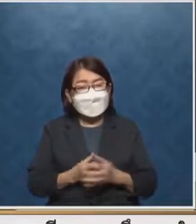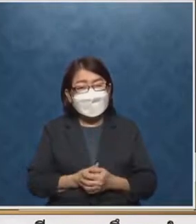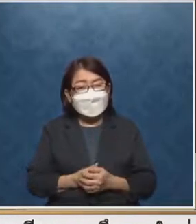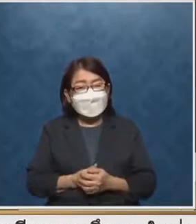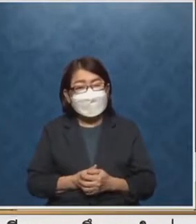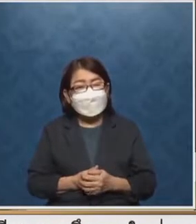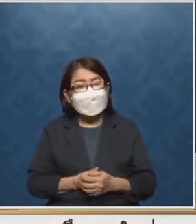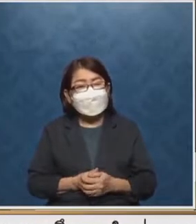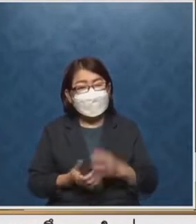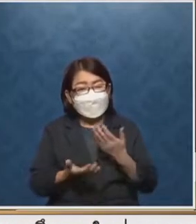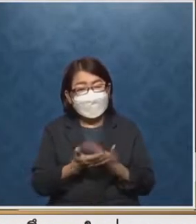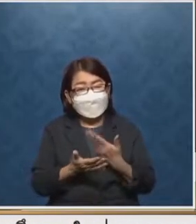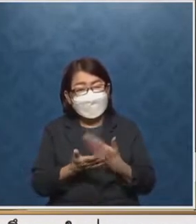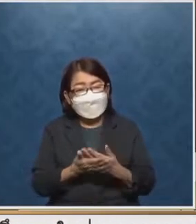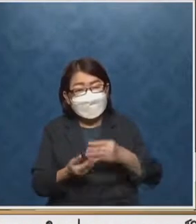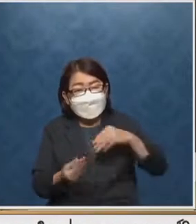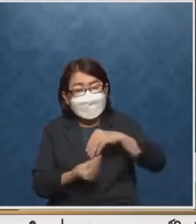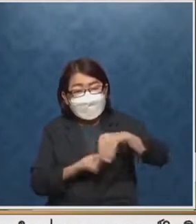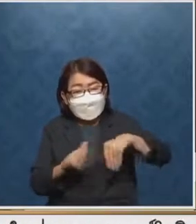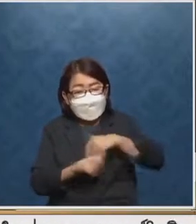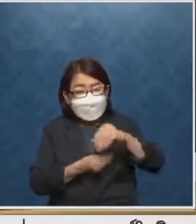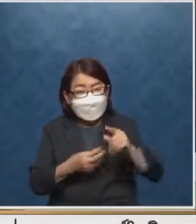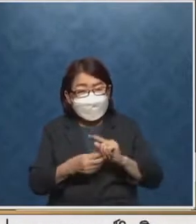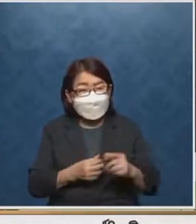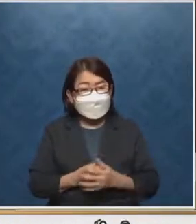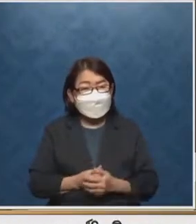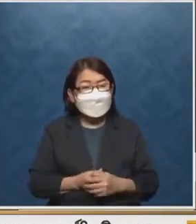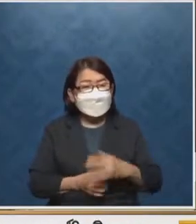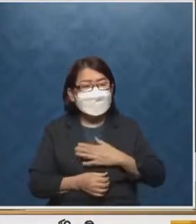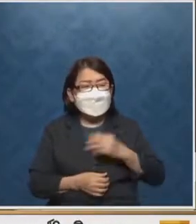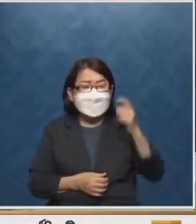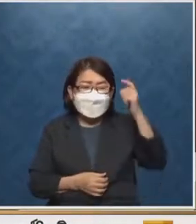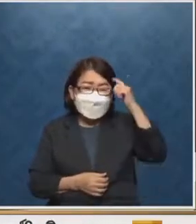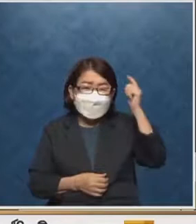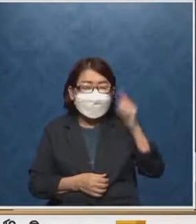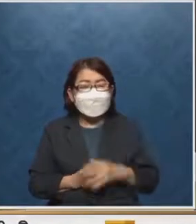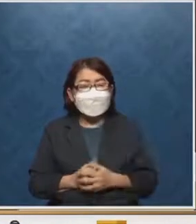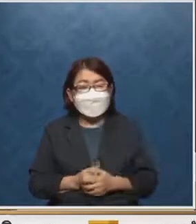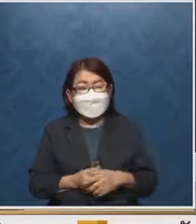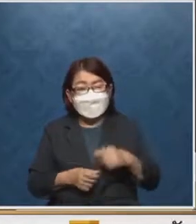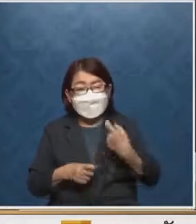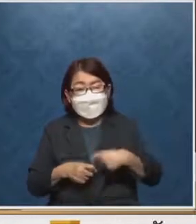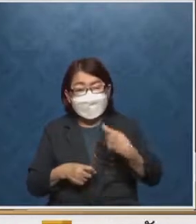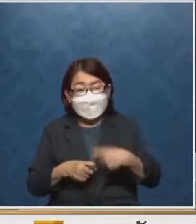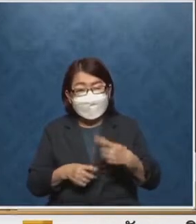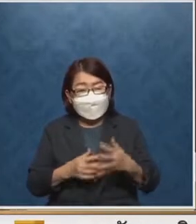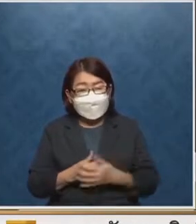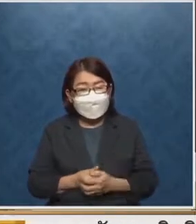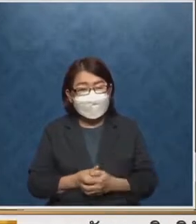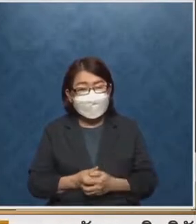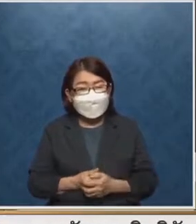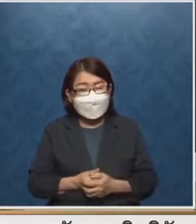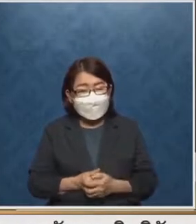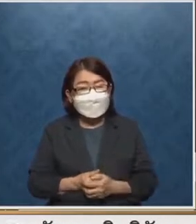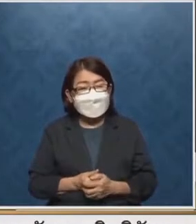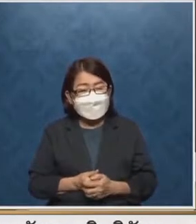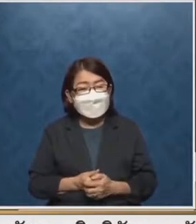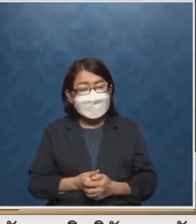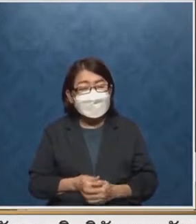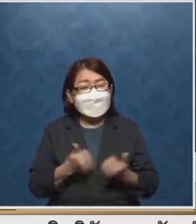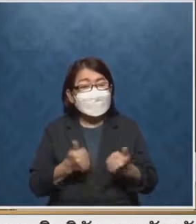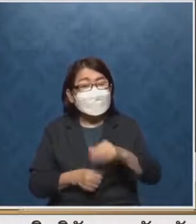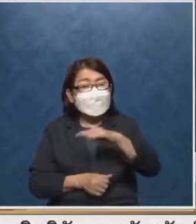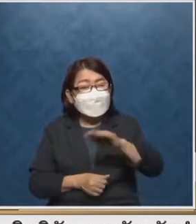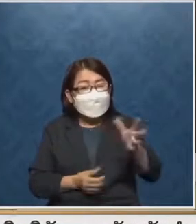เงินเรานี่เป็นเรื่องสำคัญมากซึ่งผมคิดว่าคงไม่ยากสำหรับเด็กๆหรอกถ้าเขาค่อยศึกษาไปนะครับแล้วเด็กก็